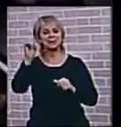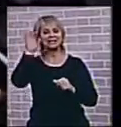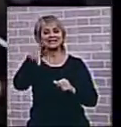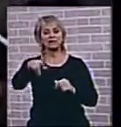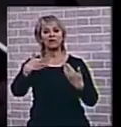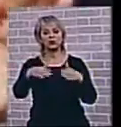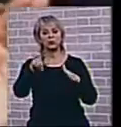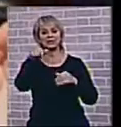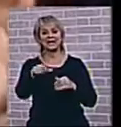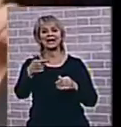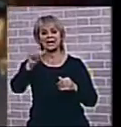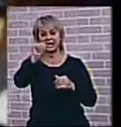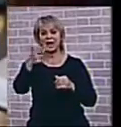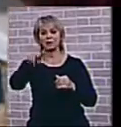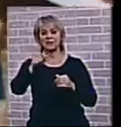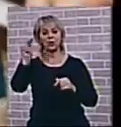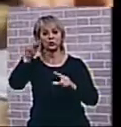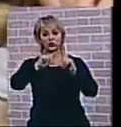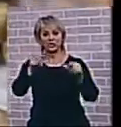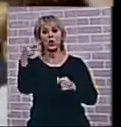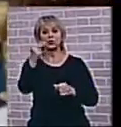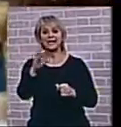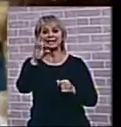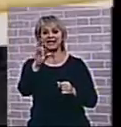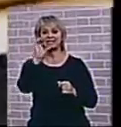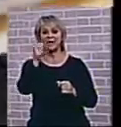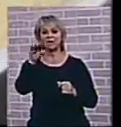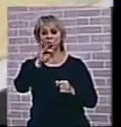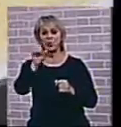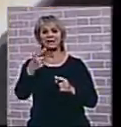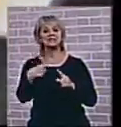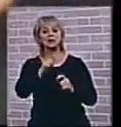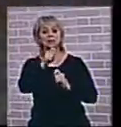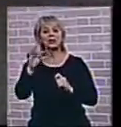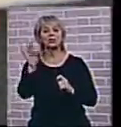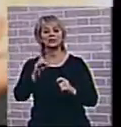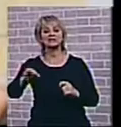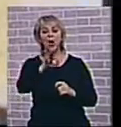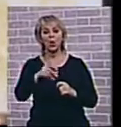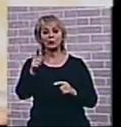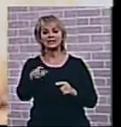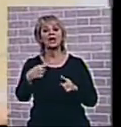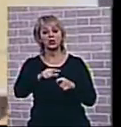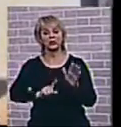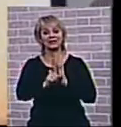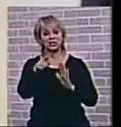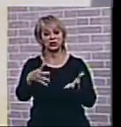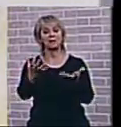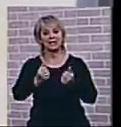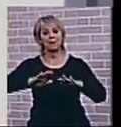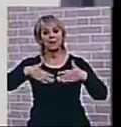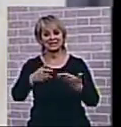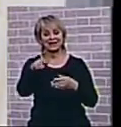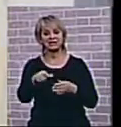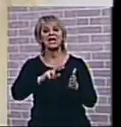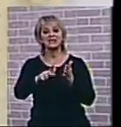известных выпускников Грековского училища, художник Никос Сафронов. Теперь это подарок Ростовской области, которая уже начала принимать поздравления